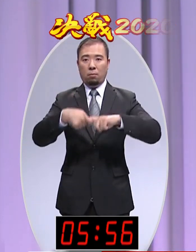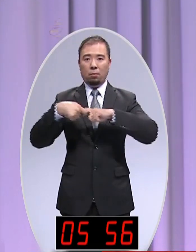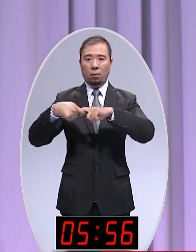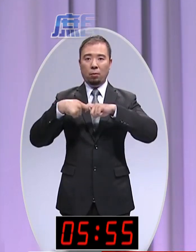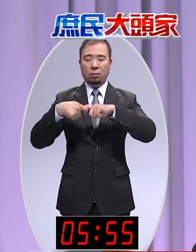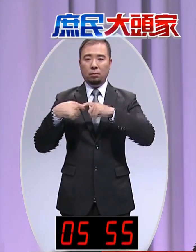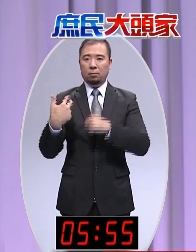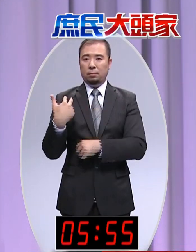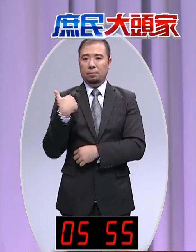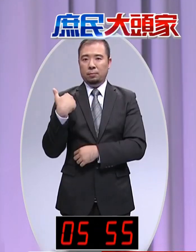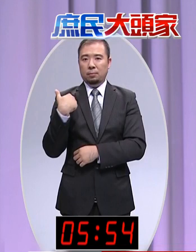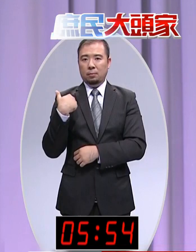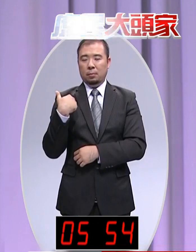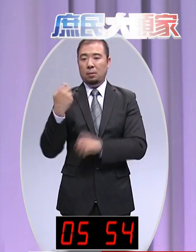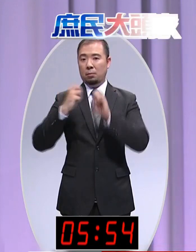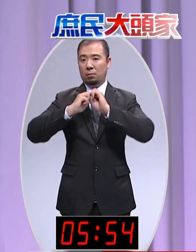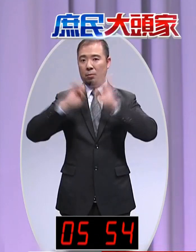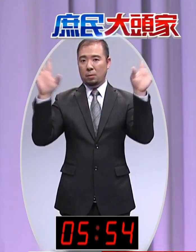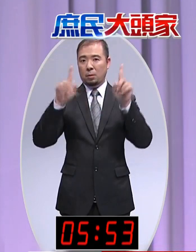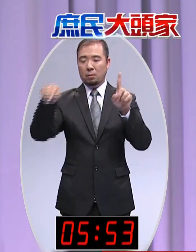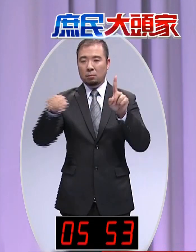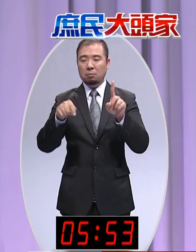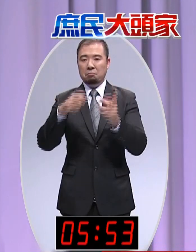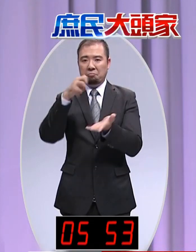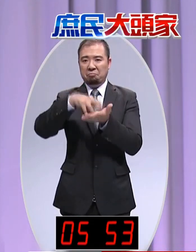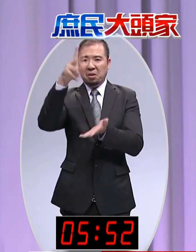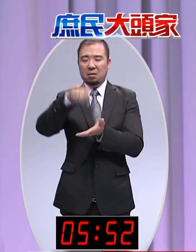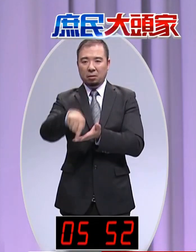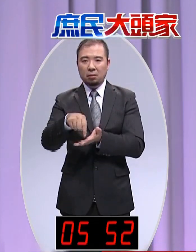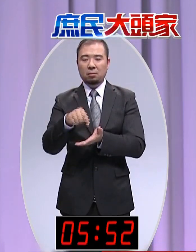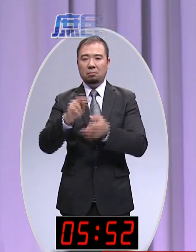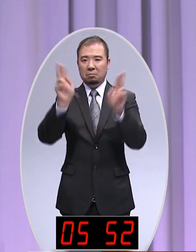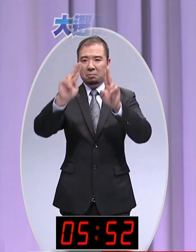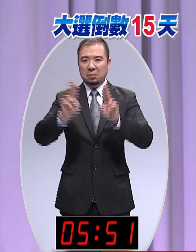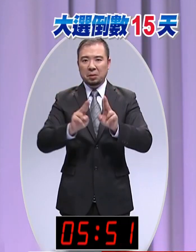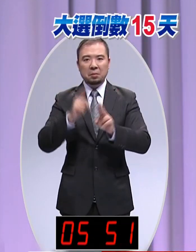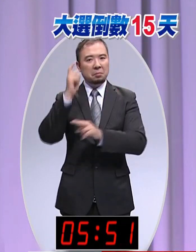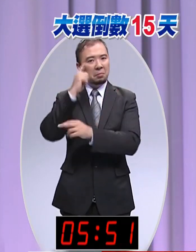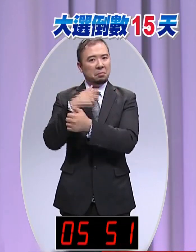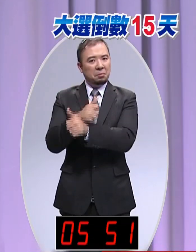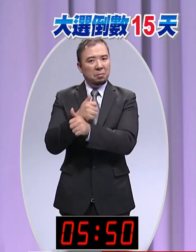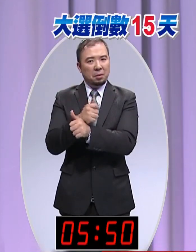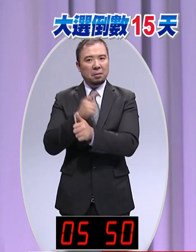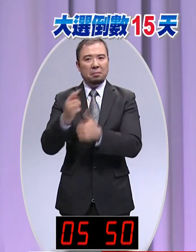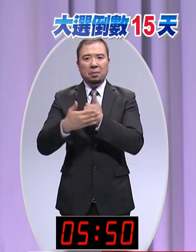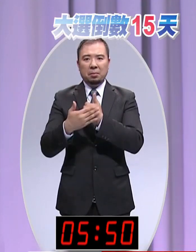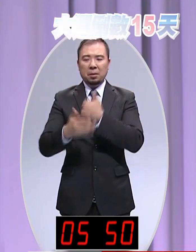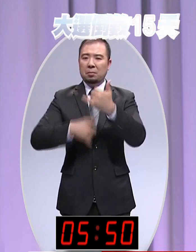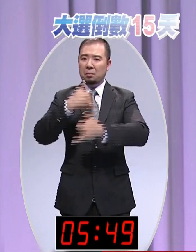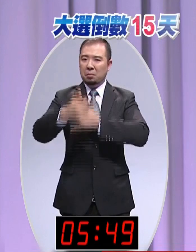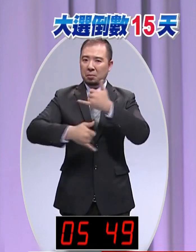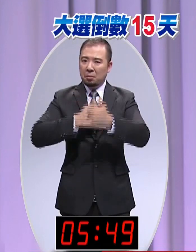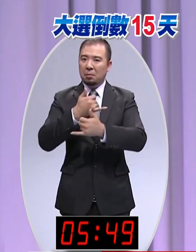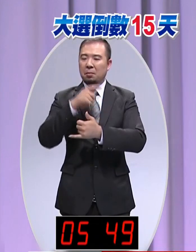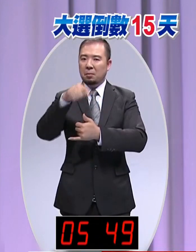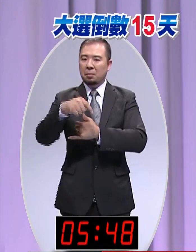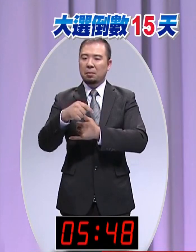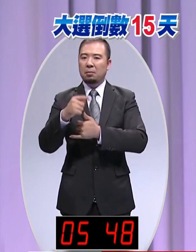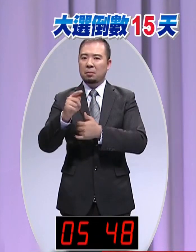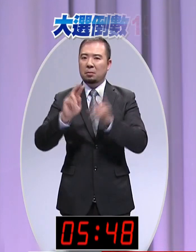认定核能是可以考虑的绿能，德国、欧洲最强的工业国家都重新思